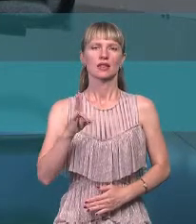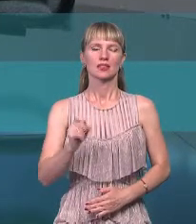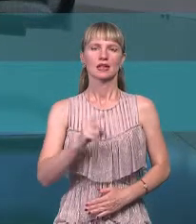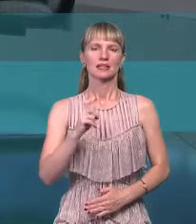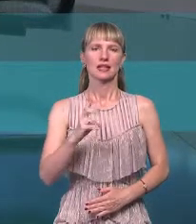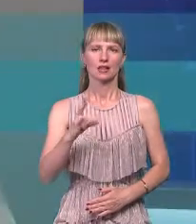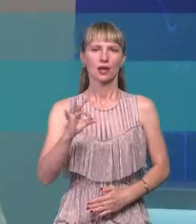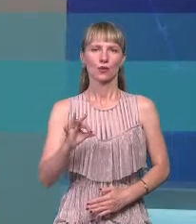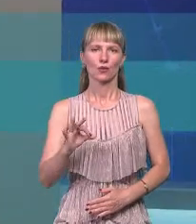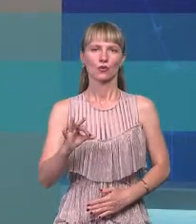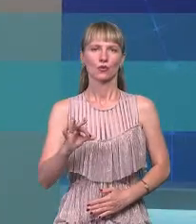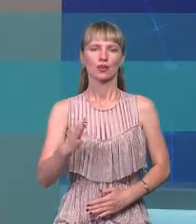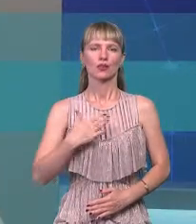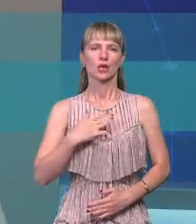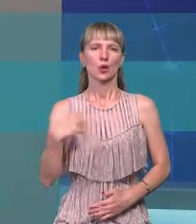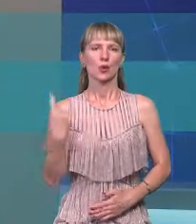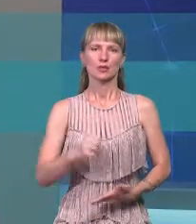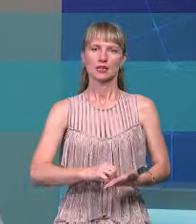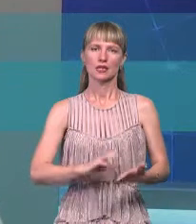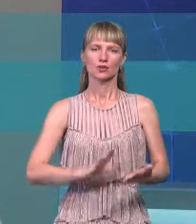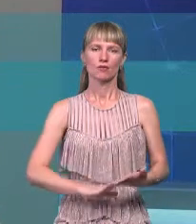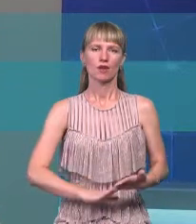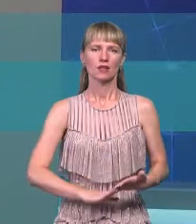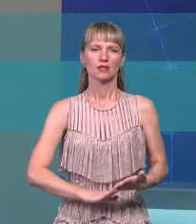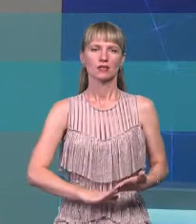зовнішнє незалежне оцінювання в нашій області зареєструвалося